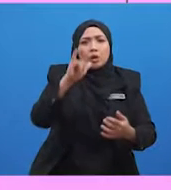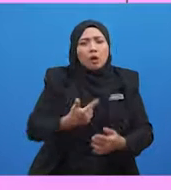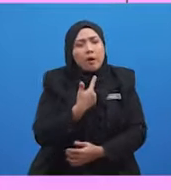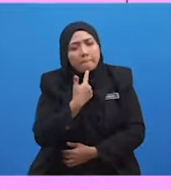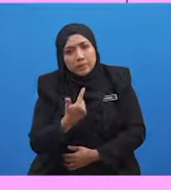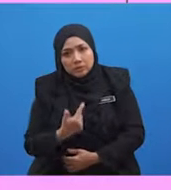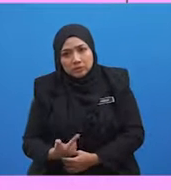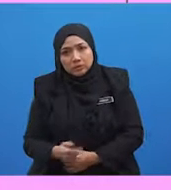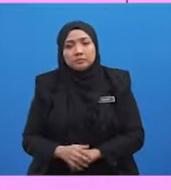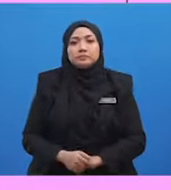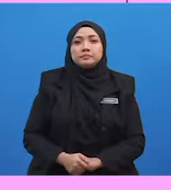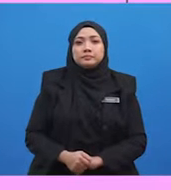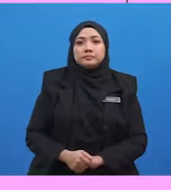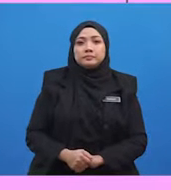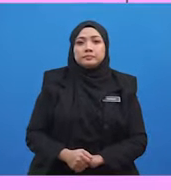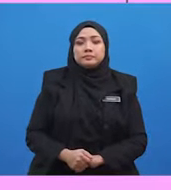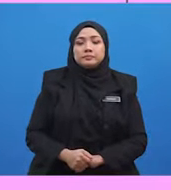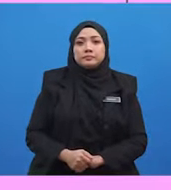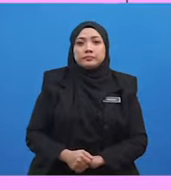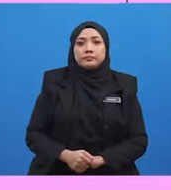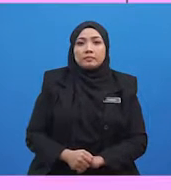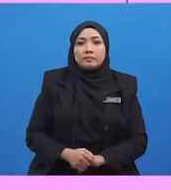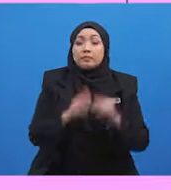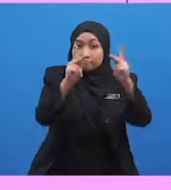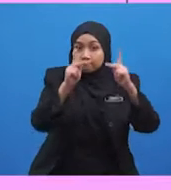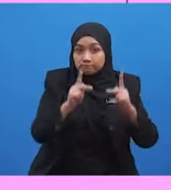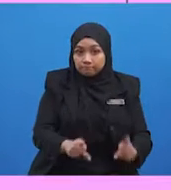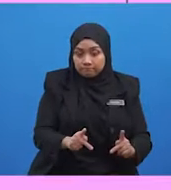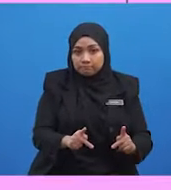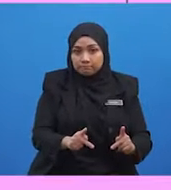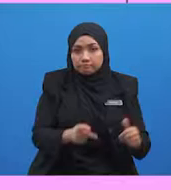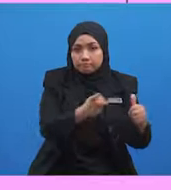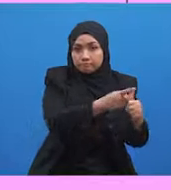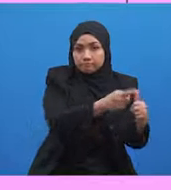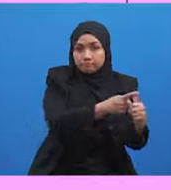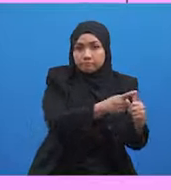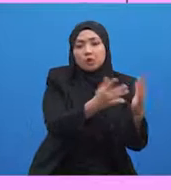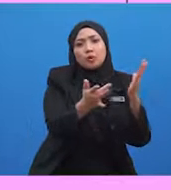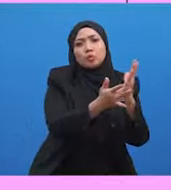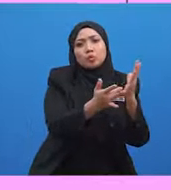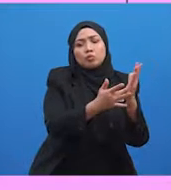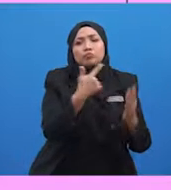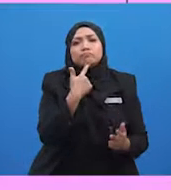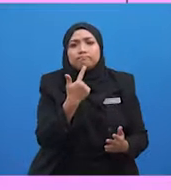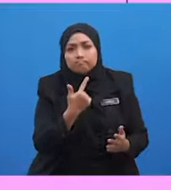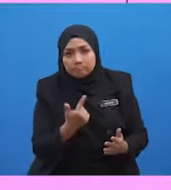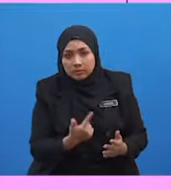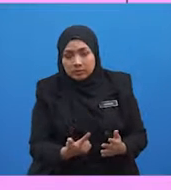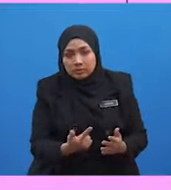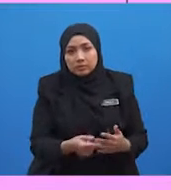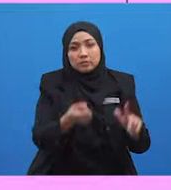Manakala sebab sampingan kaedah pula ialah menggunakan teknologi yang lama